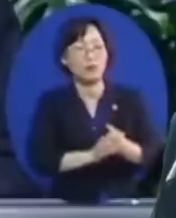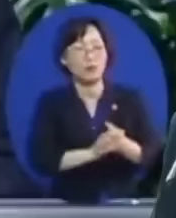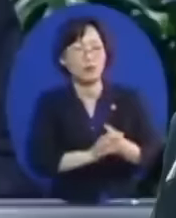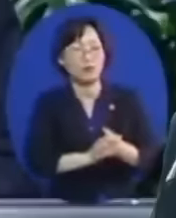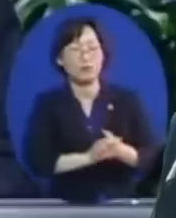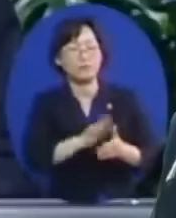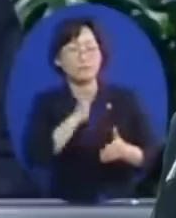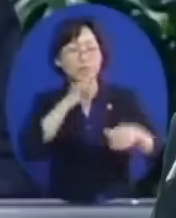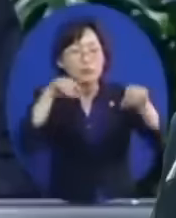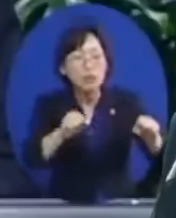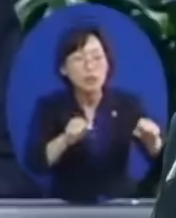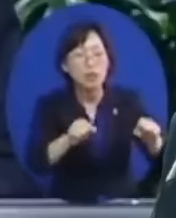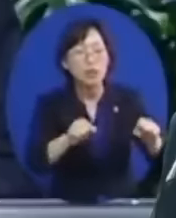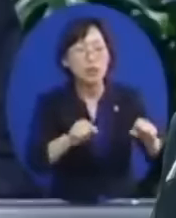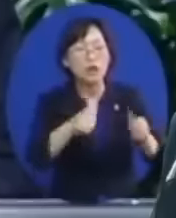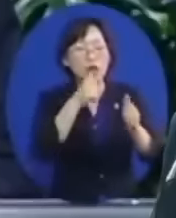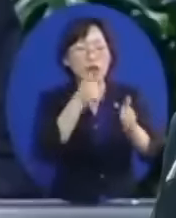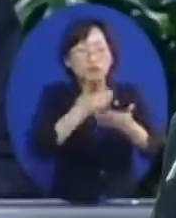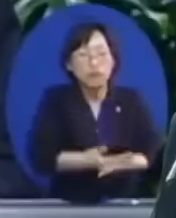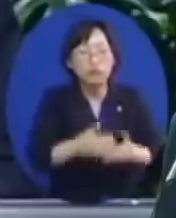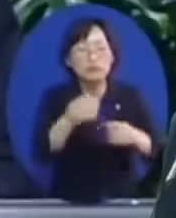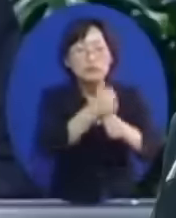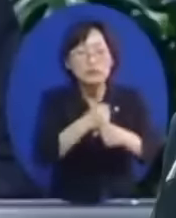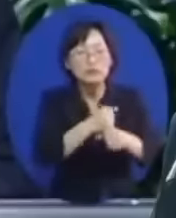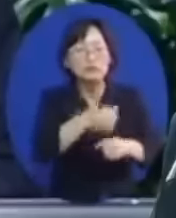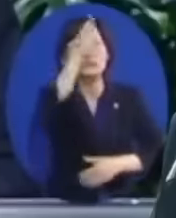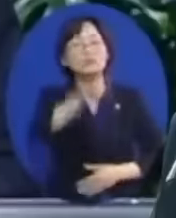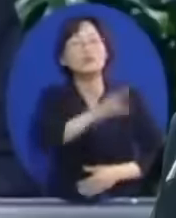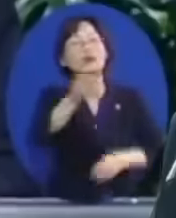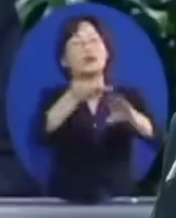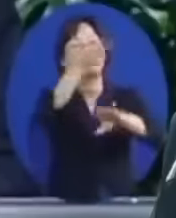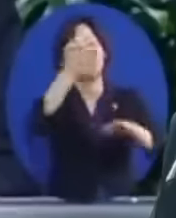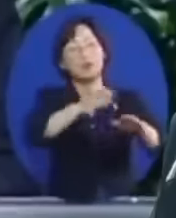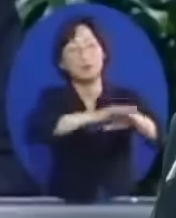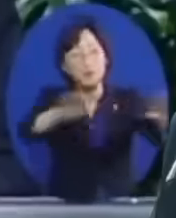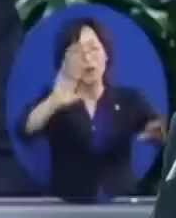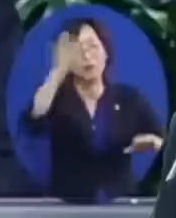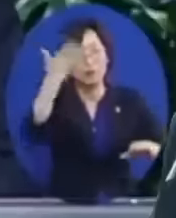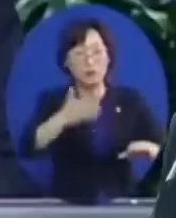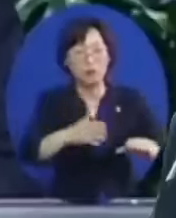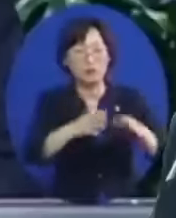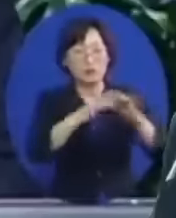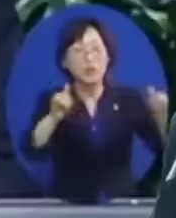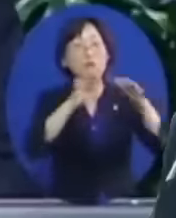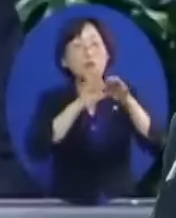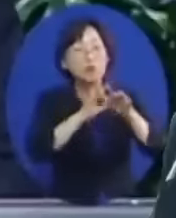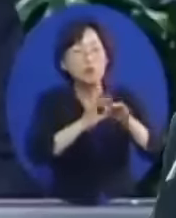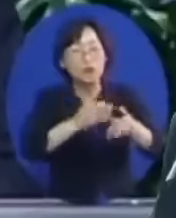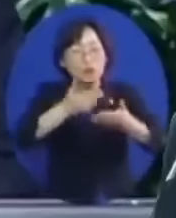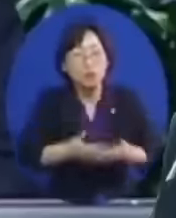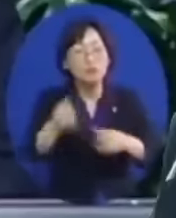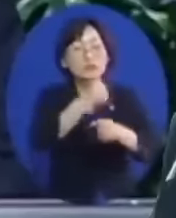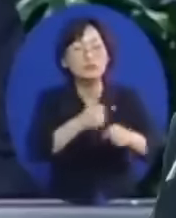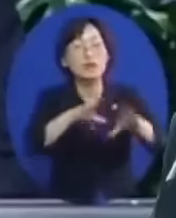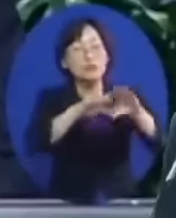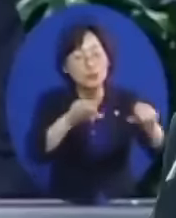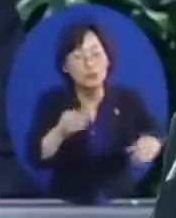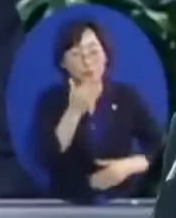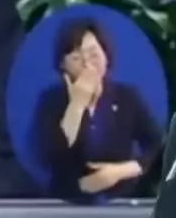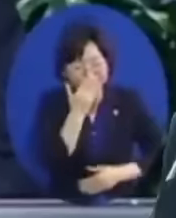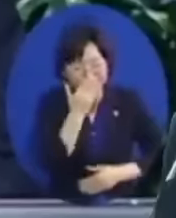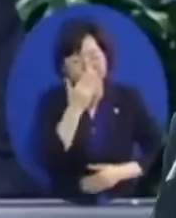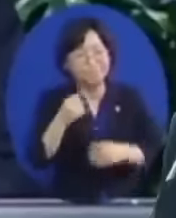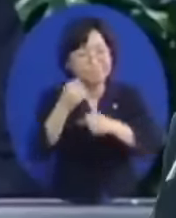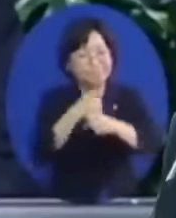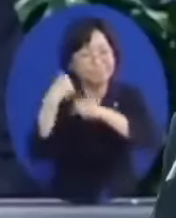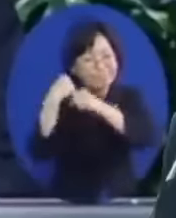실존적인 무거운 짐은 십자가에서 다 해결되었고 인간관계의 무거운 짐은 온유와 겸손의